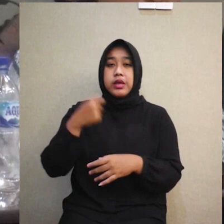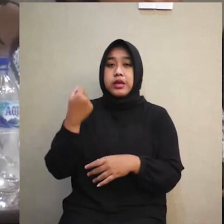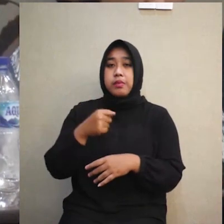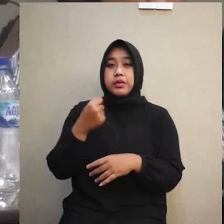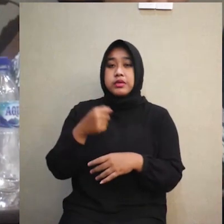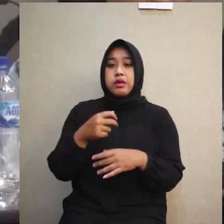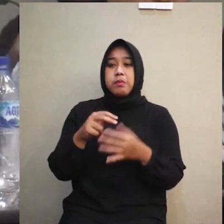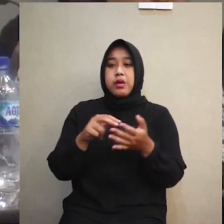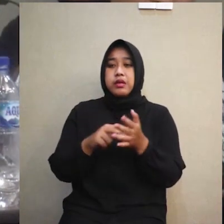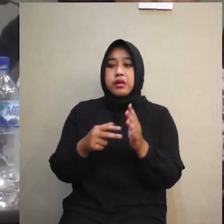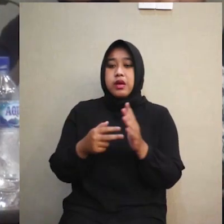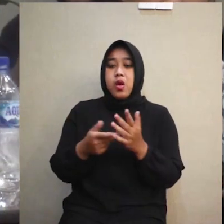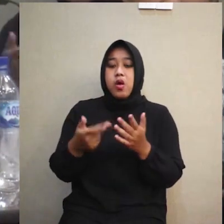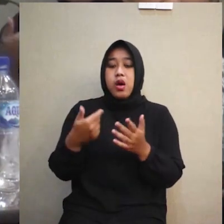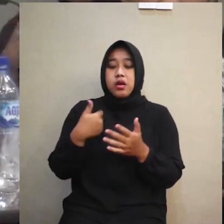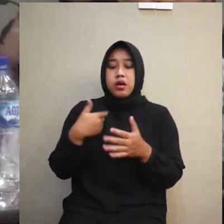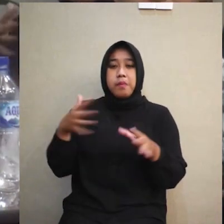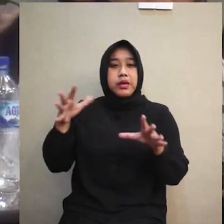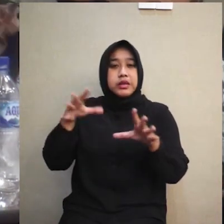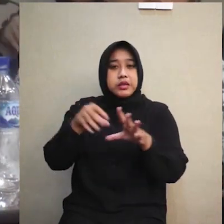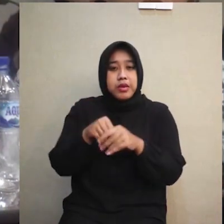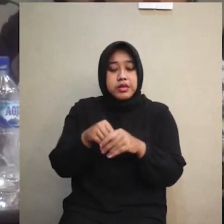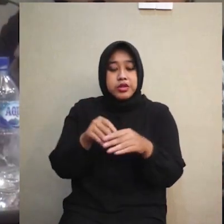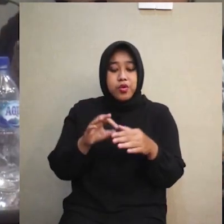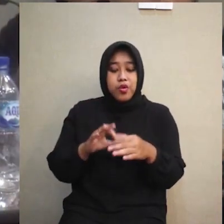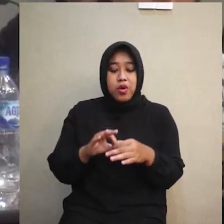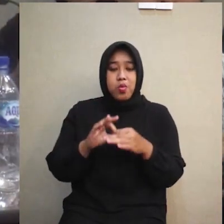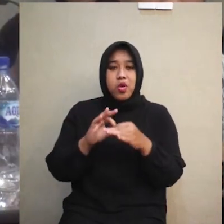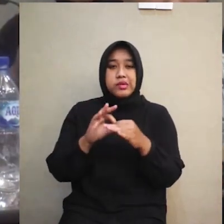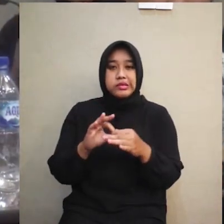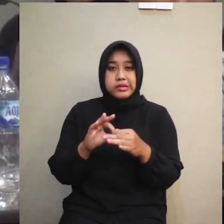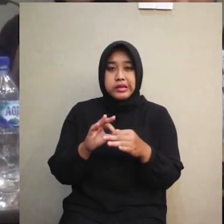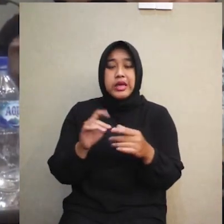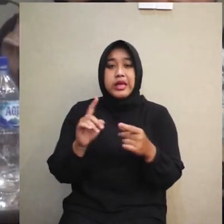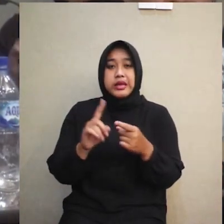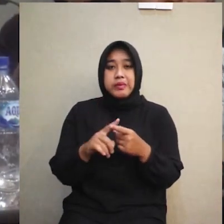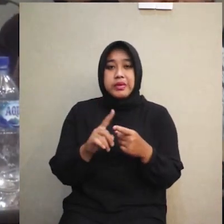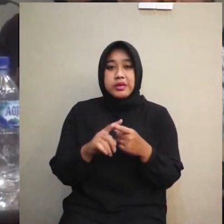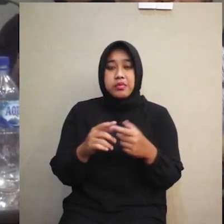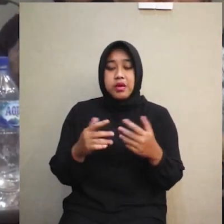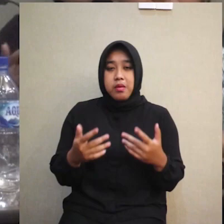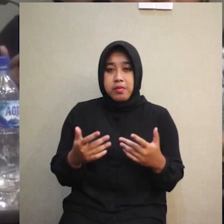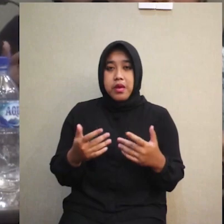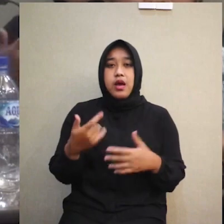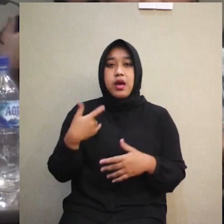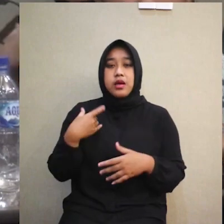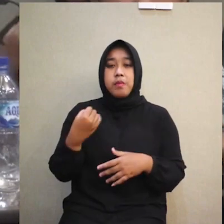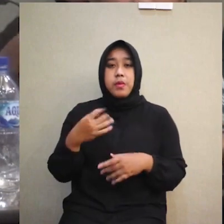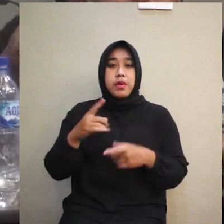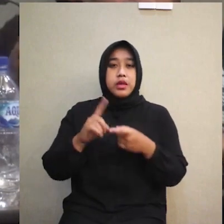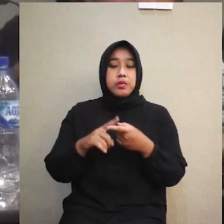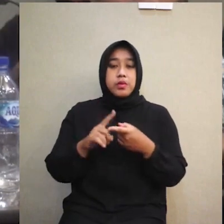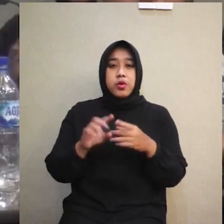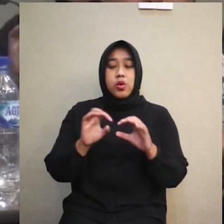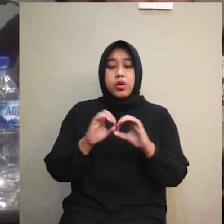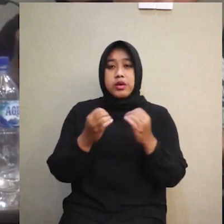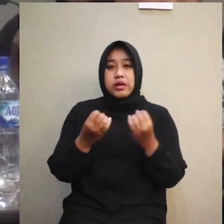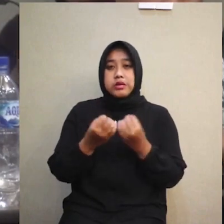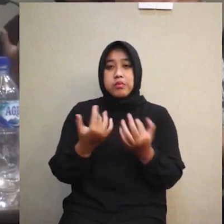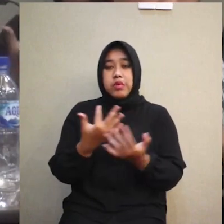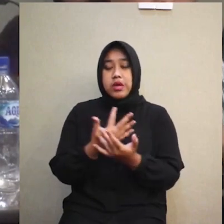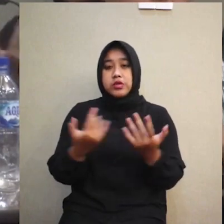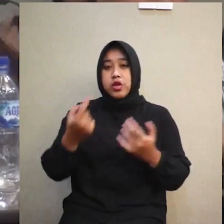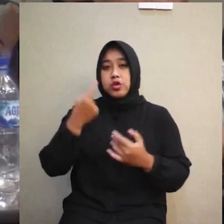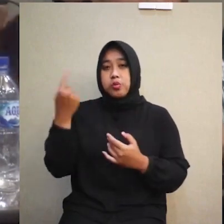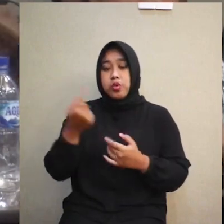menafikan adanya partisipasi dan kolaborasi teman-teman beberapa teman-teman organisasi masyarakat sipil bahkan